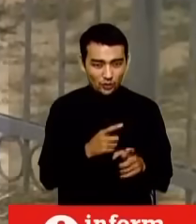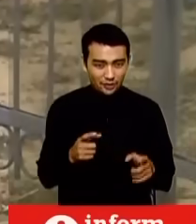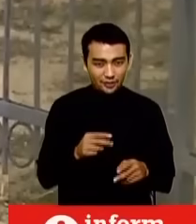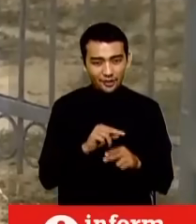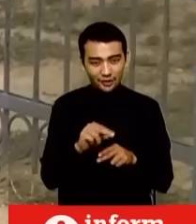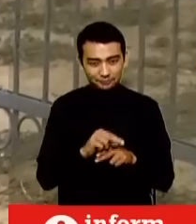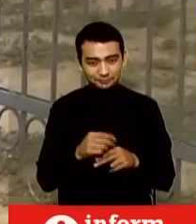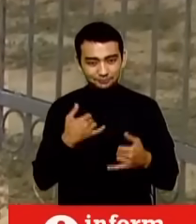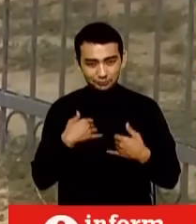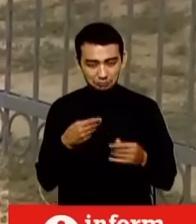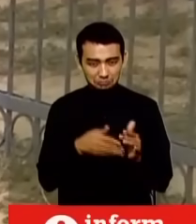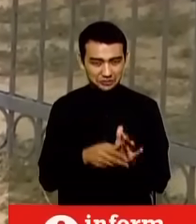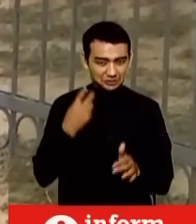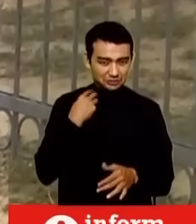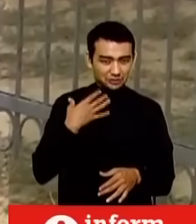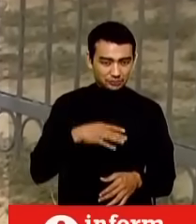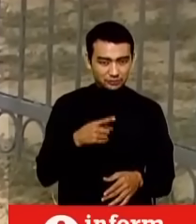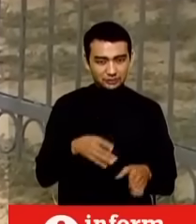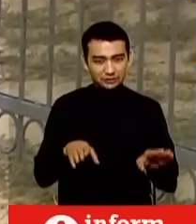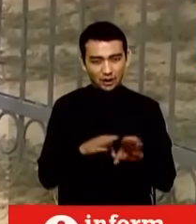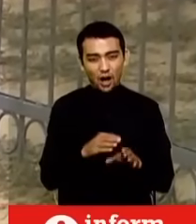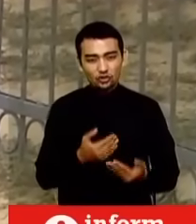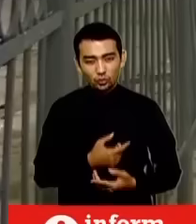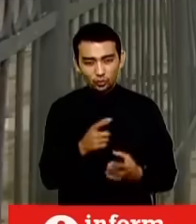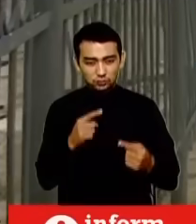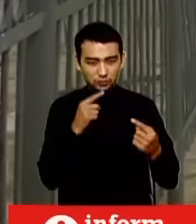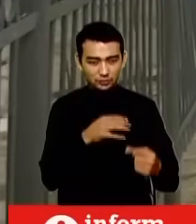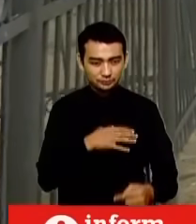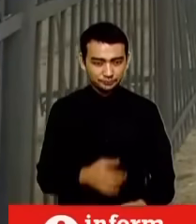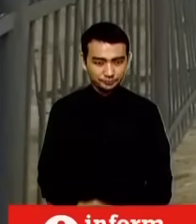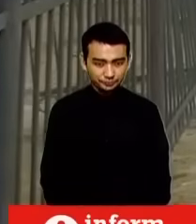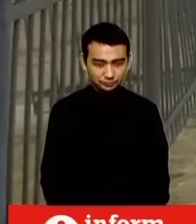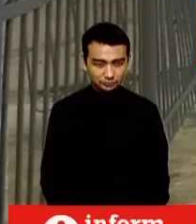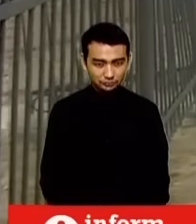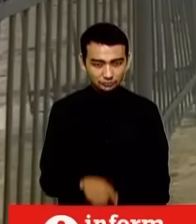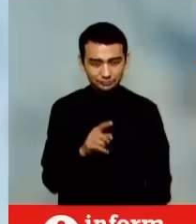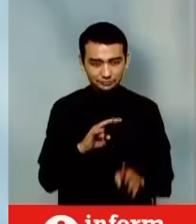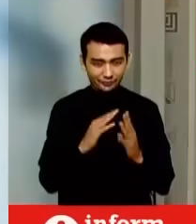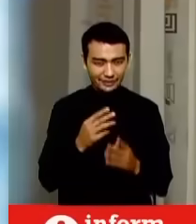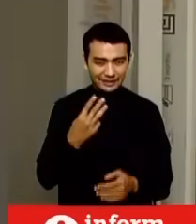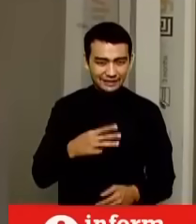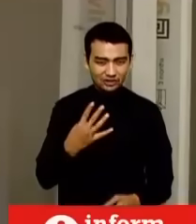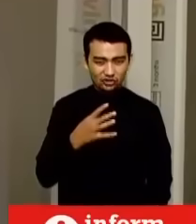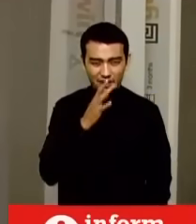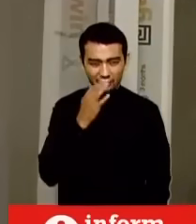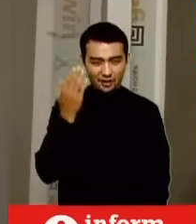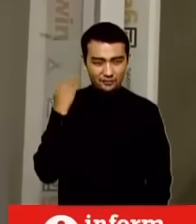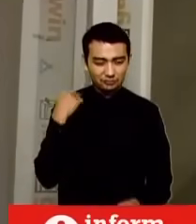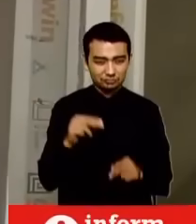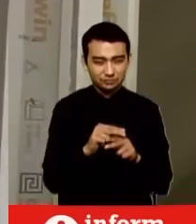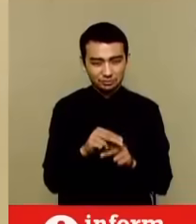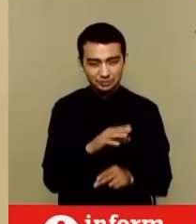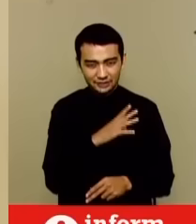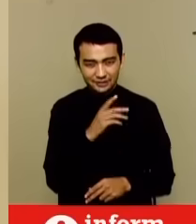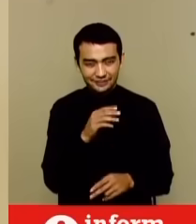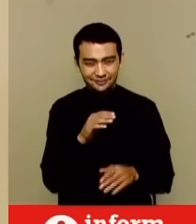беру мекемесінің жабылуына қарсылық білдіріп отыр. Қабырғасы 34 жыл бұрын қаланған бұл мектепте балалар үшін